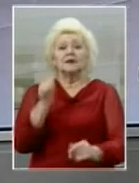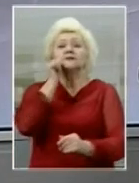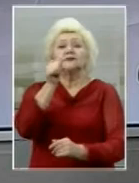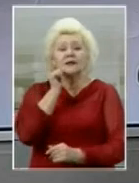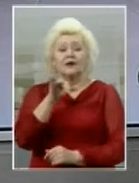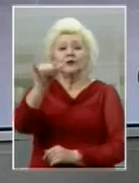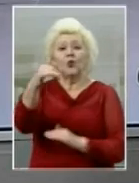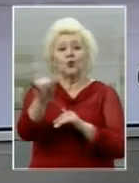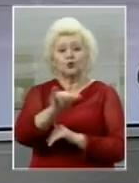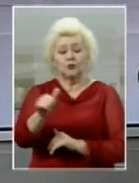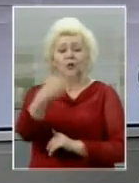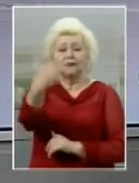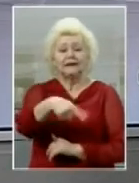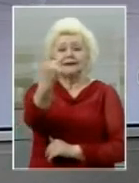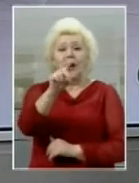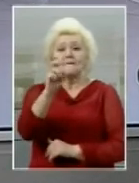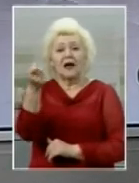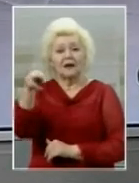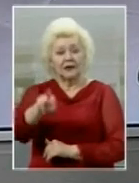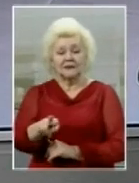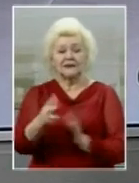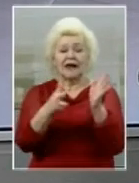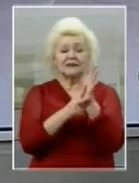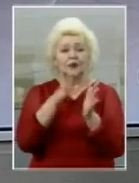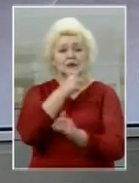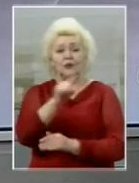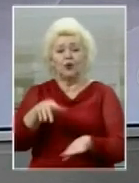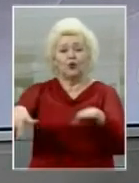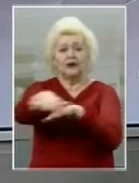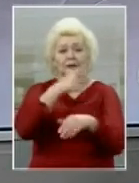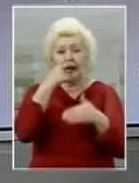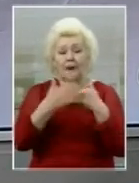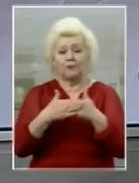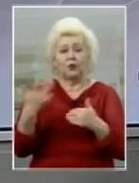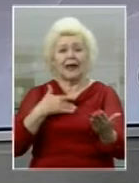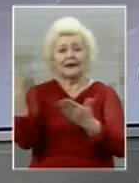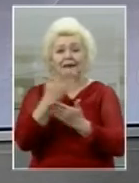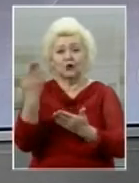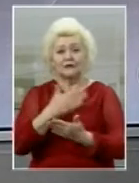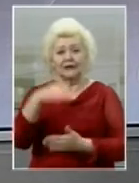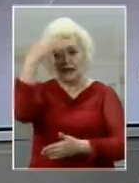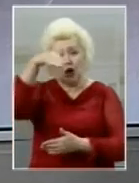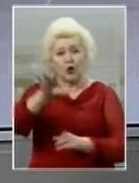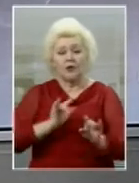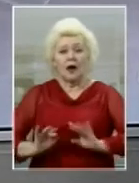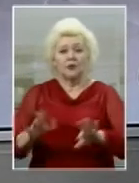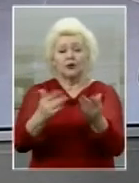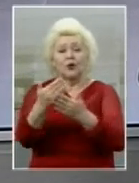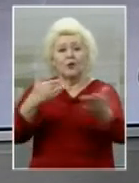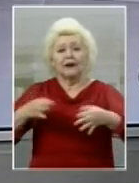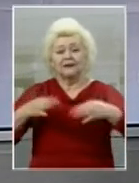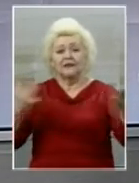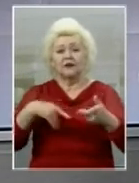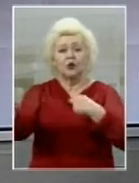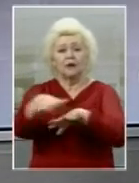Завтра, у суботу, 31 березня, із 8 години на площі біля кіноконцертної зали «Ювілейний» проходитиме